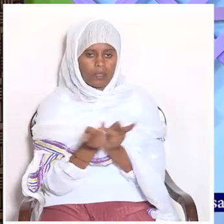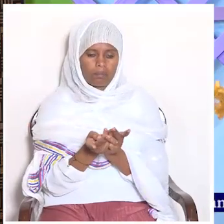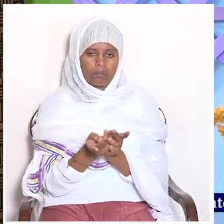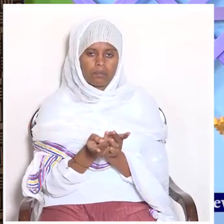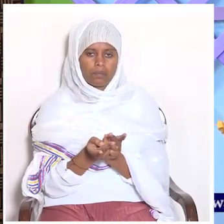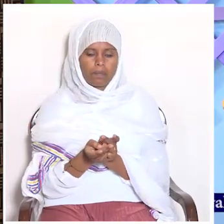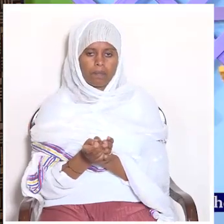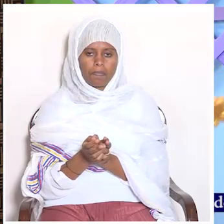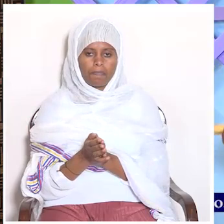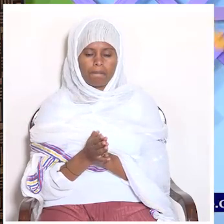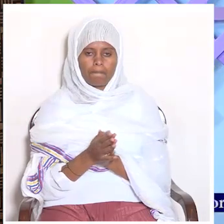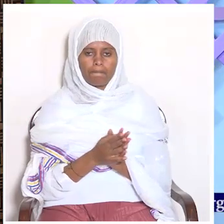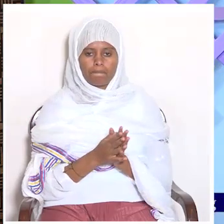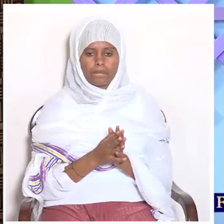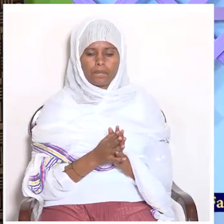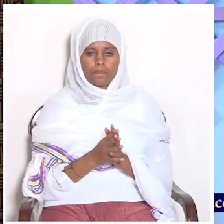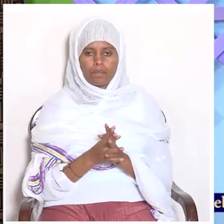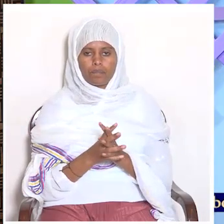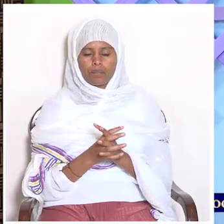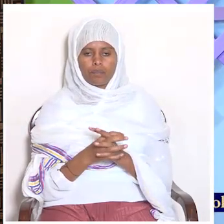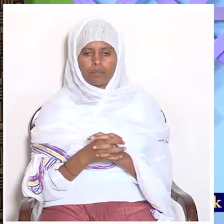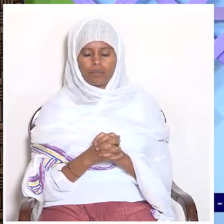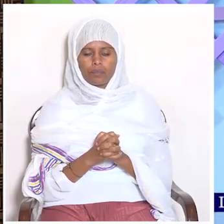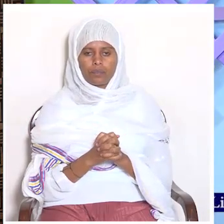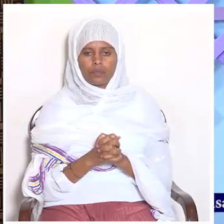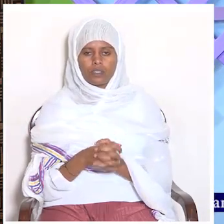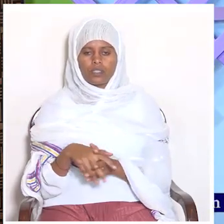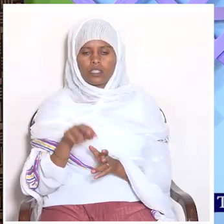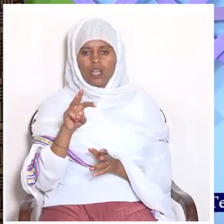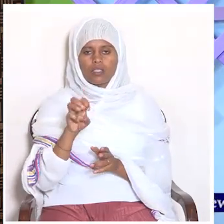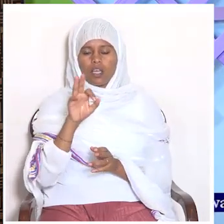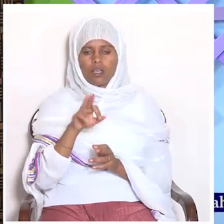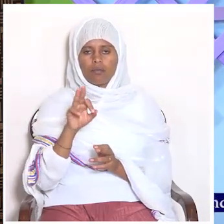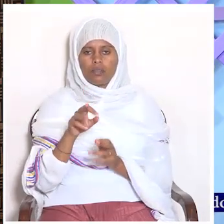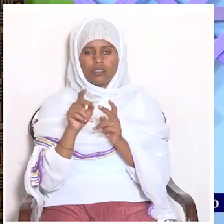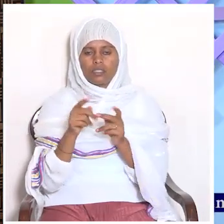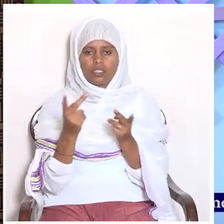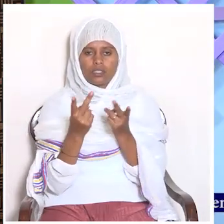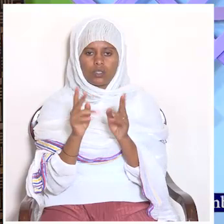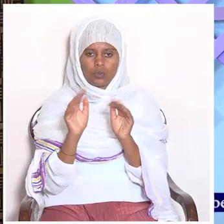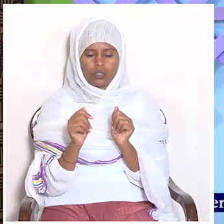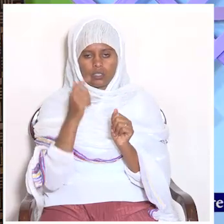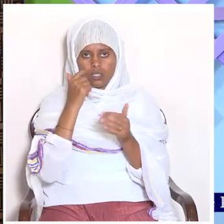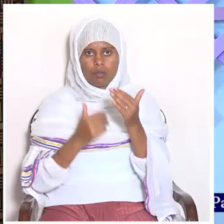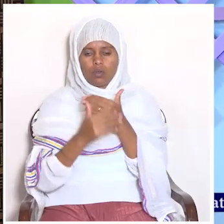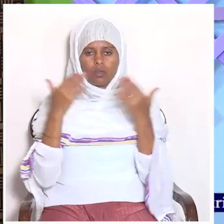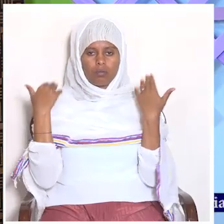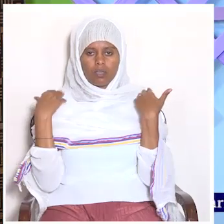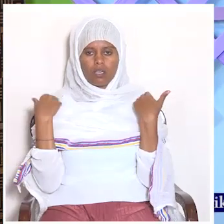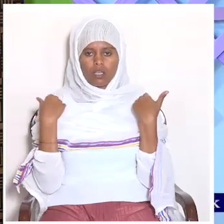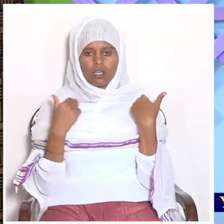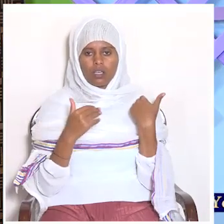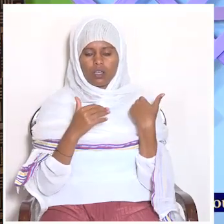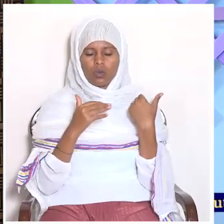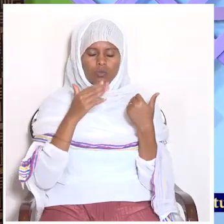ንዑ ተነገረቶ ንሃቱ ንሱ ድማ ንሃታ ንዓ ይነግራ እሞ ብሰላሳ ሓምለ እዚ ጥራይ ዘይኮነ እውን ሰማያዊ